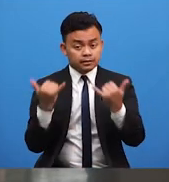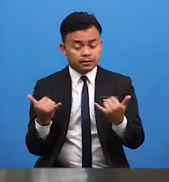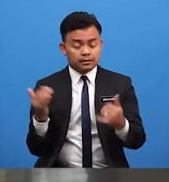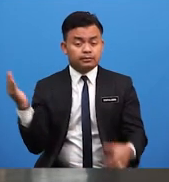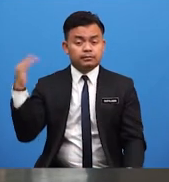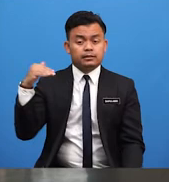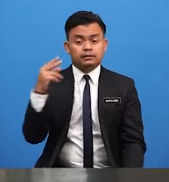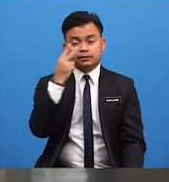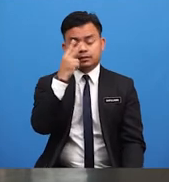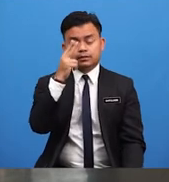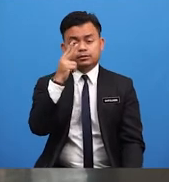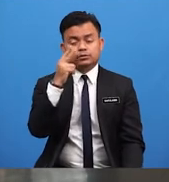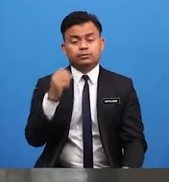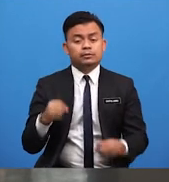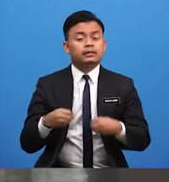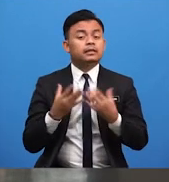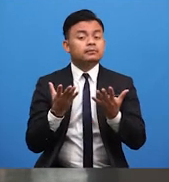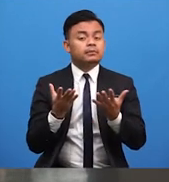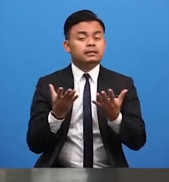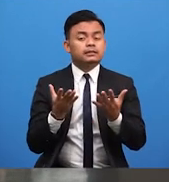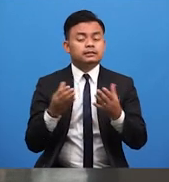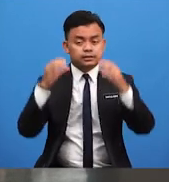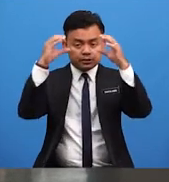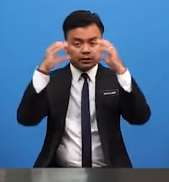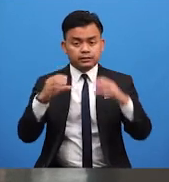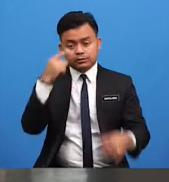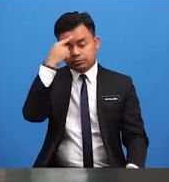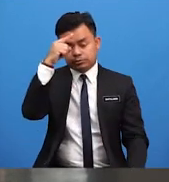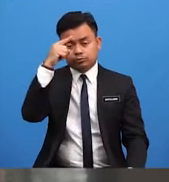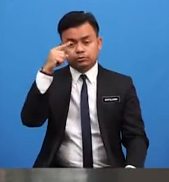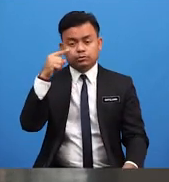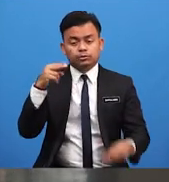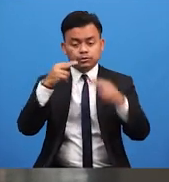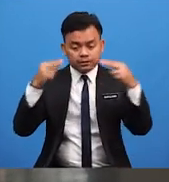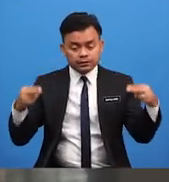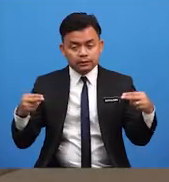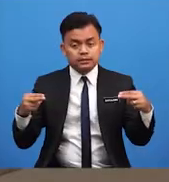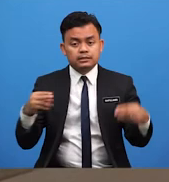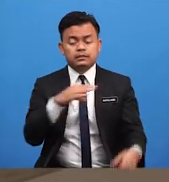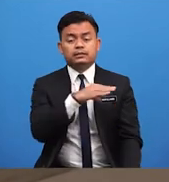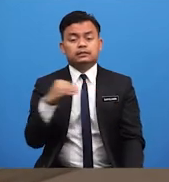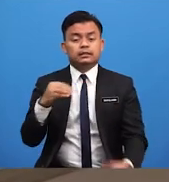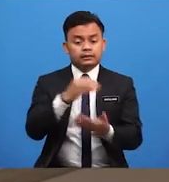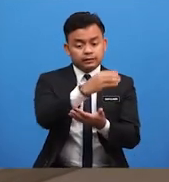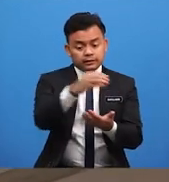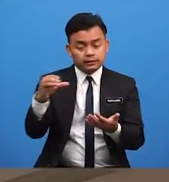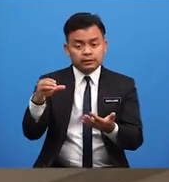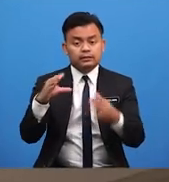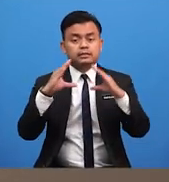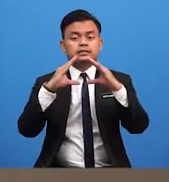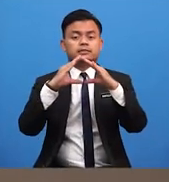Sekarang, mari kita lihat bagaimana cara untuk menghias dan menghidang nasi lemak.